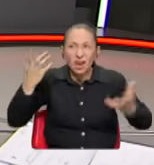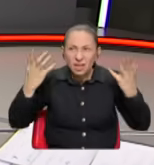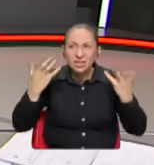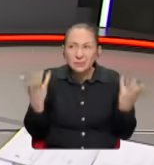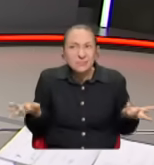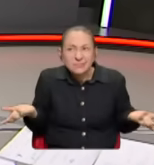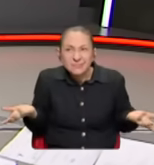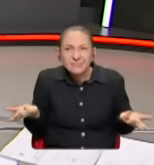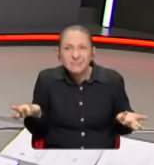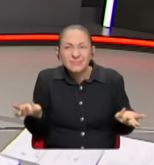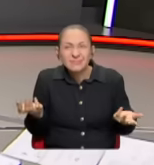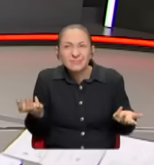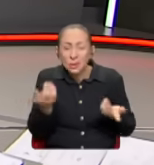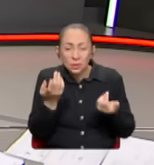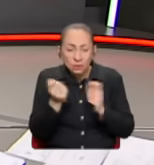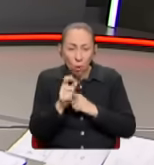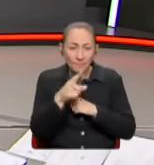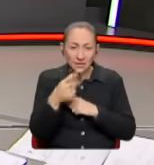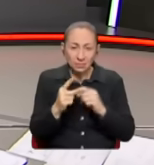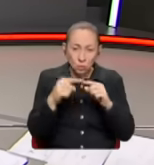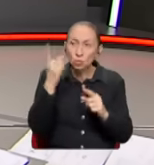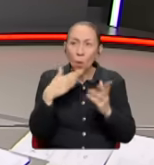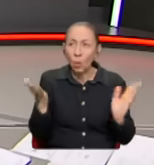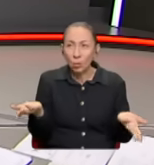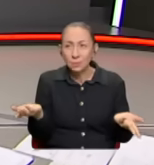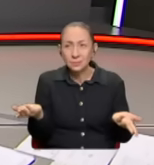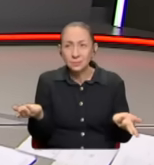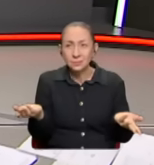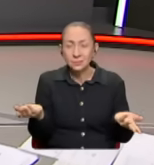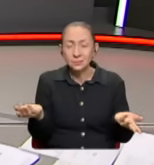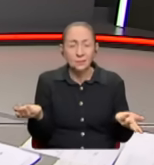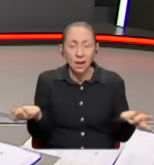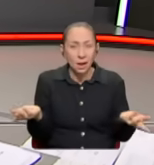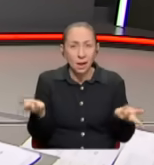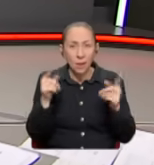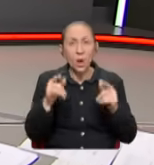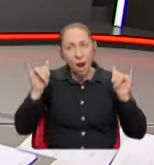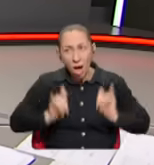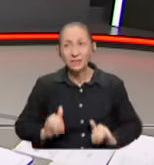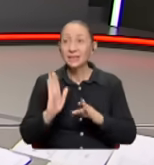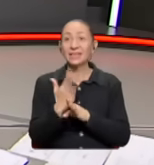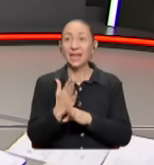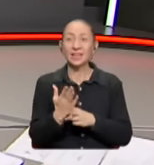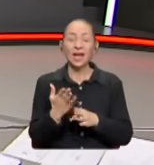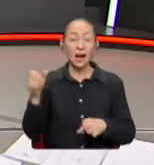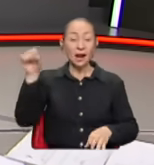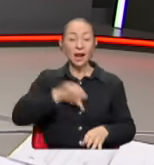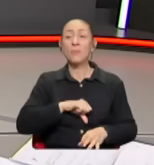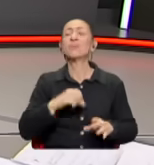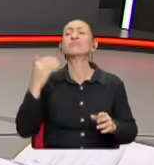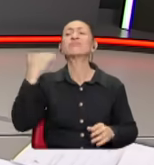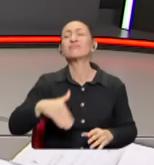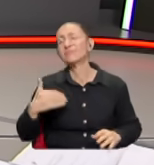yani iktisatçıların. Değişmiyor, 10 bin lira geçmiyor bile. Ama bu rahatlık neden? Kaybedeceklerine hiç